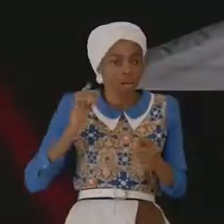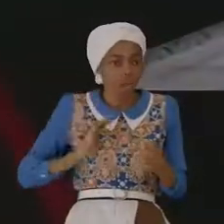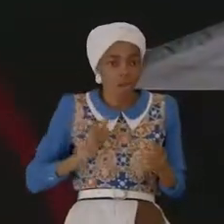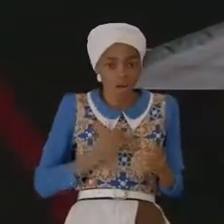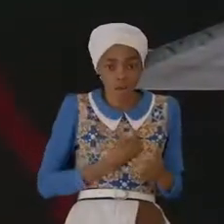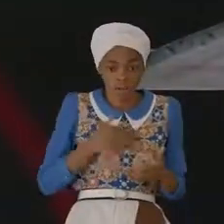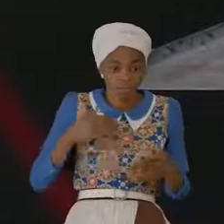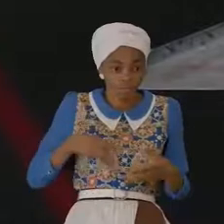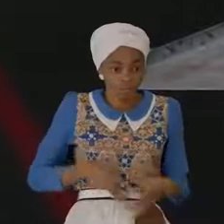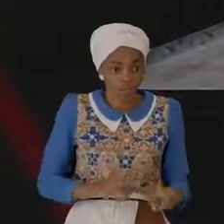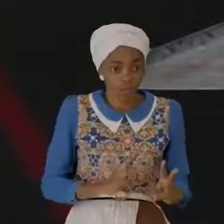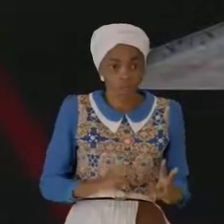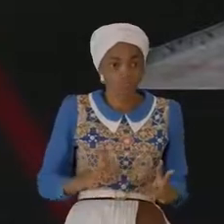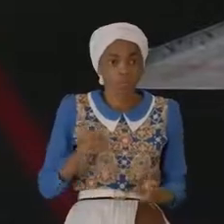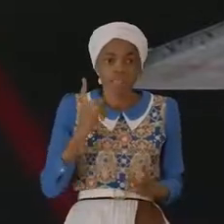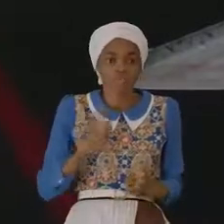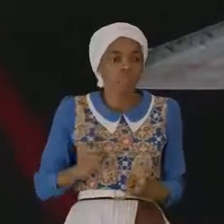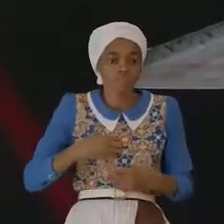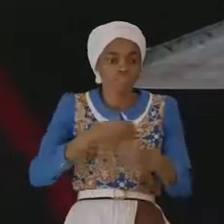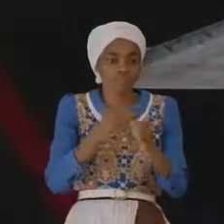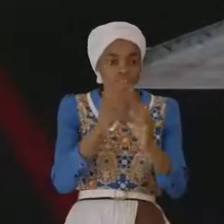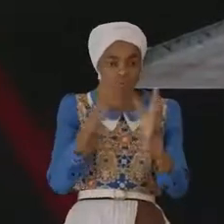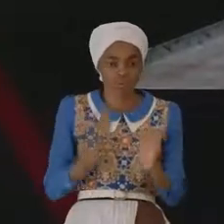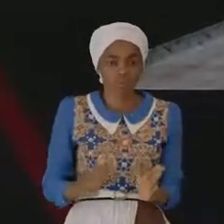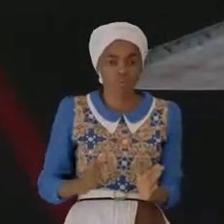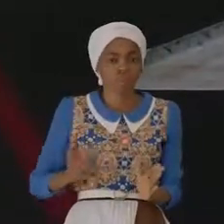le consommateur et